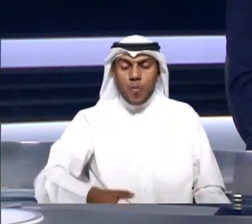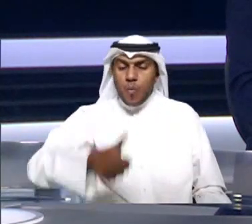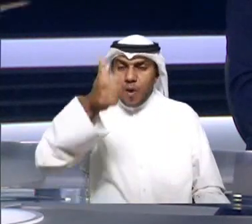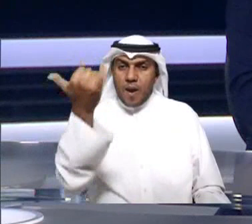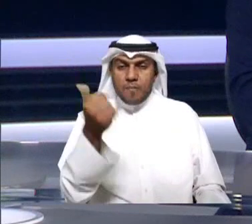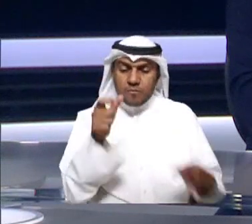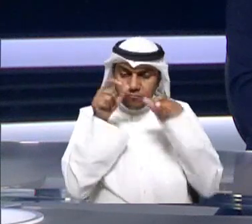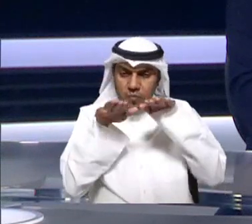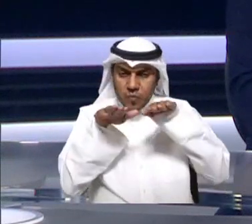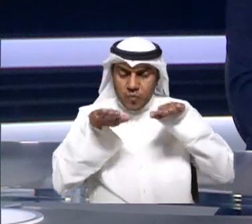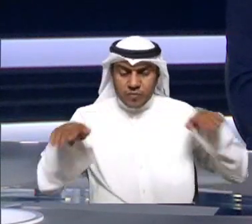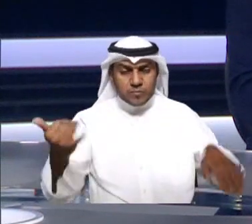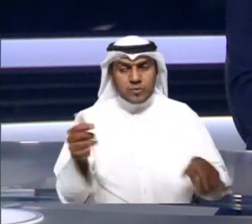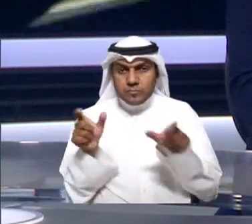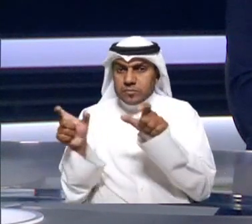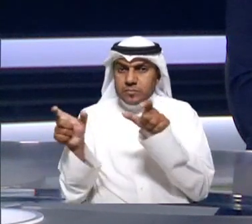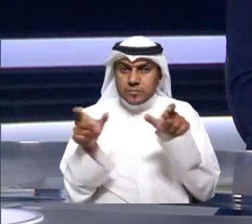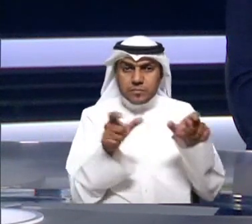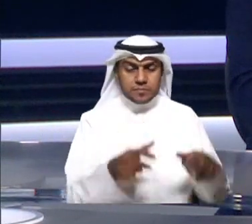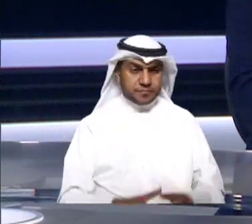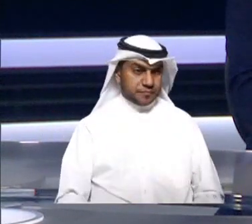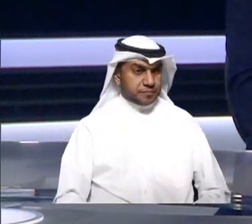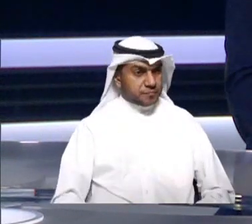وأمن المواطن غايتهم ومحور عملهم.